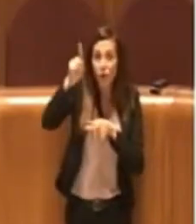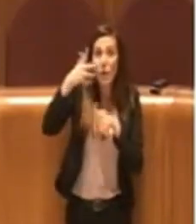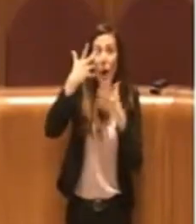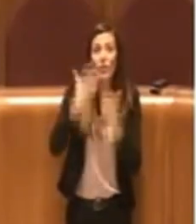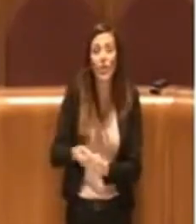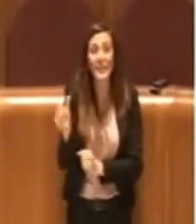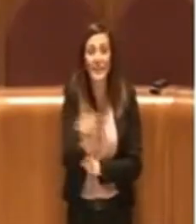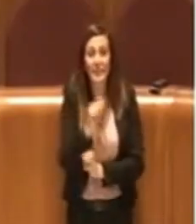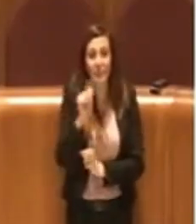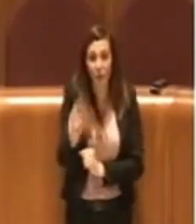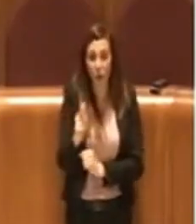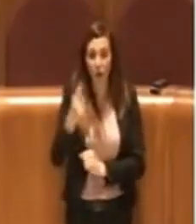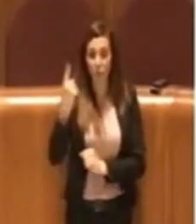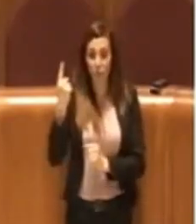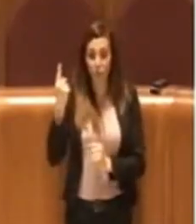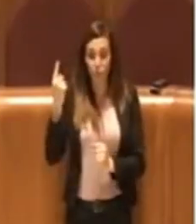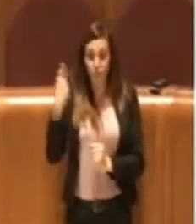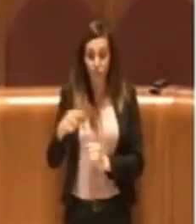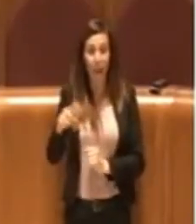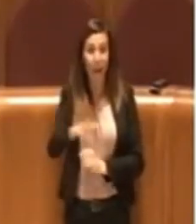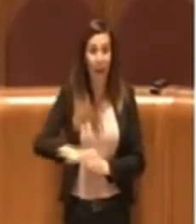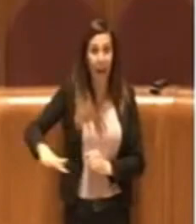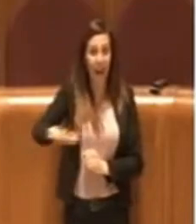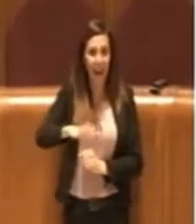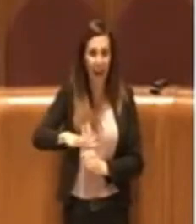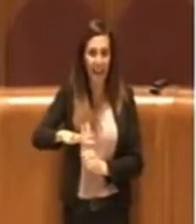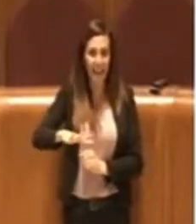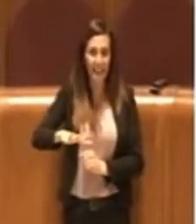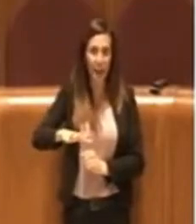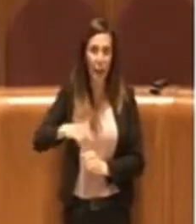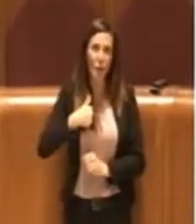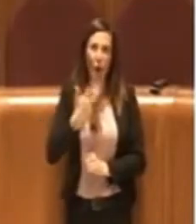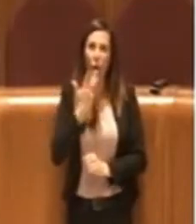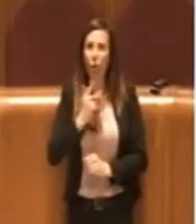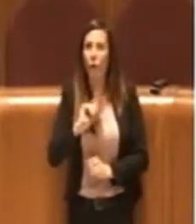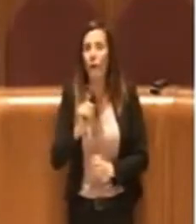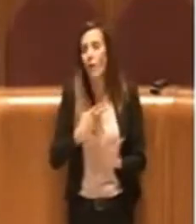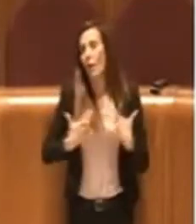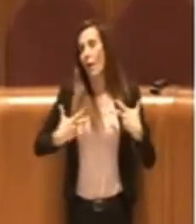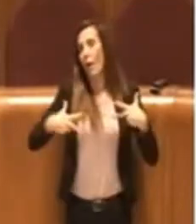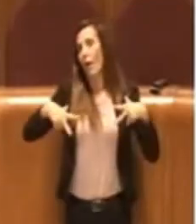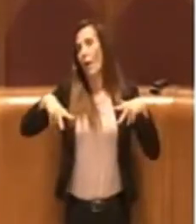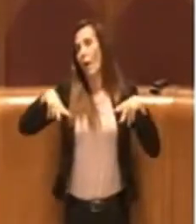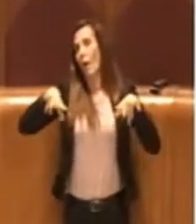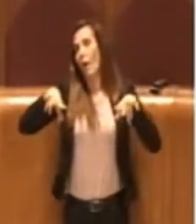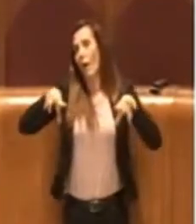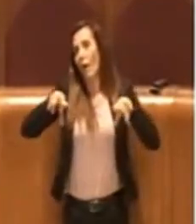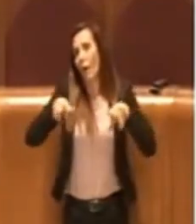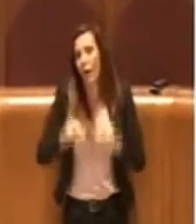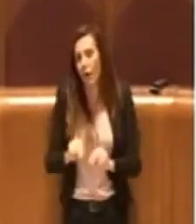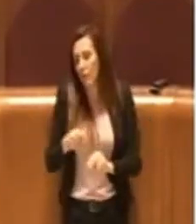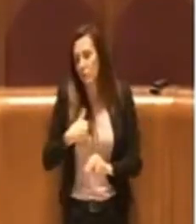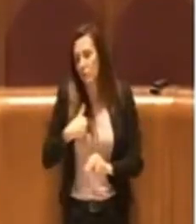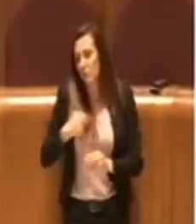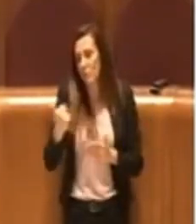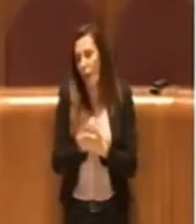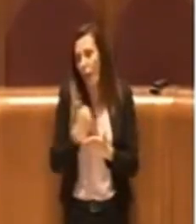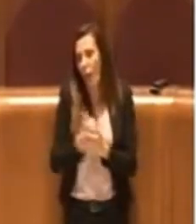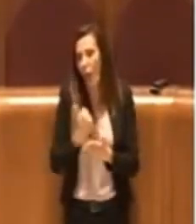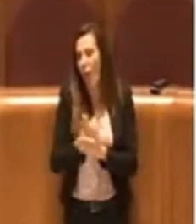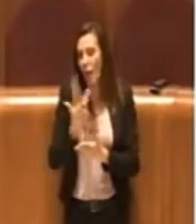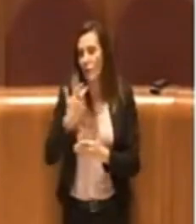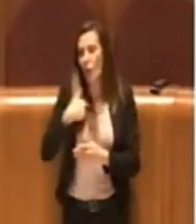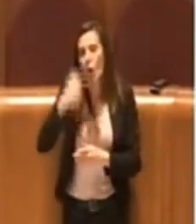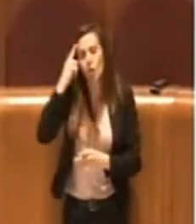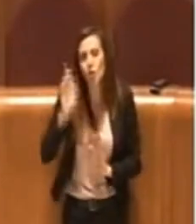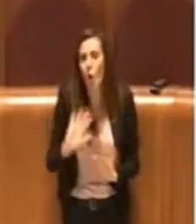su quest'area c'è stato un attimo, mettiamola così, adesso non voglio ripetere tutto quello che ci siamo detti, non si sono capiti, non lo